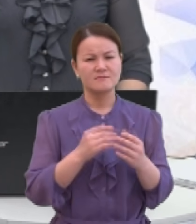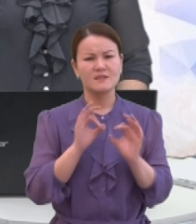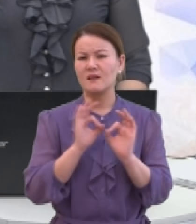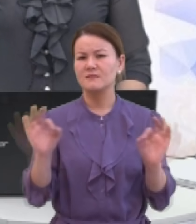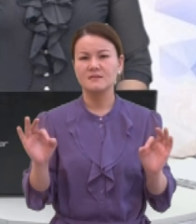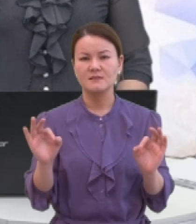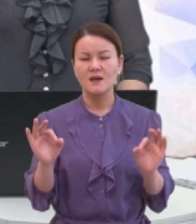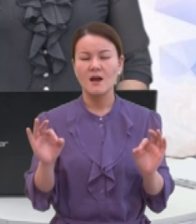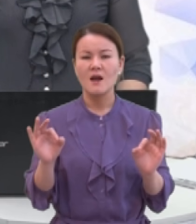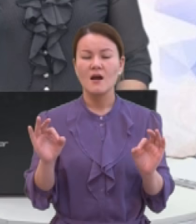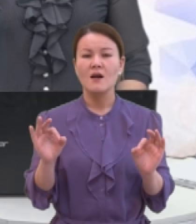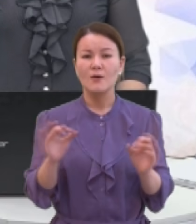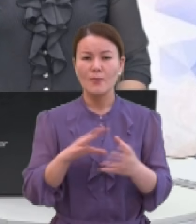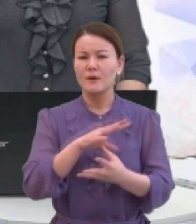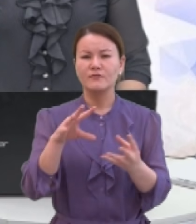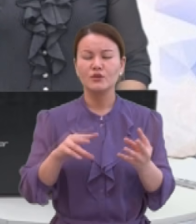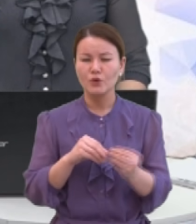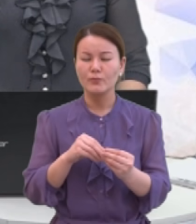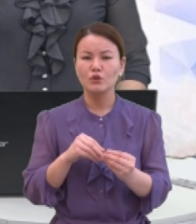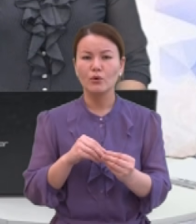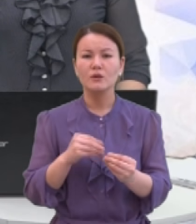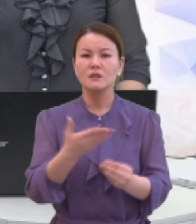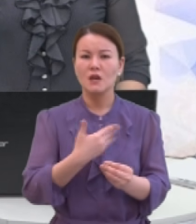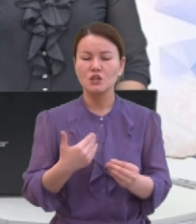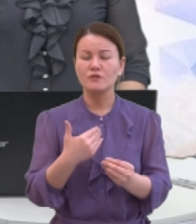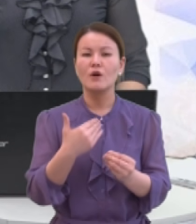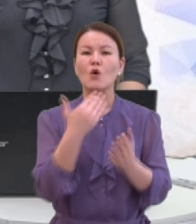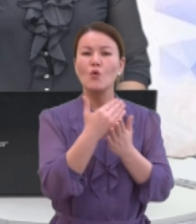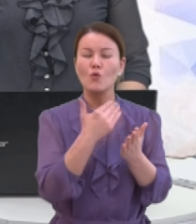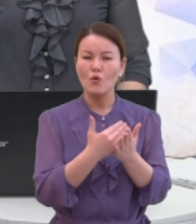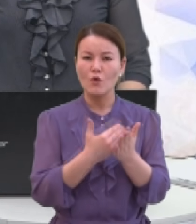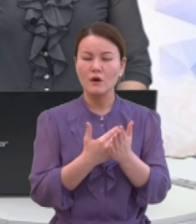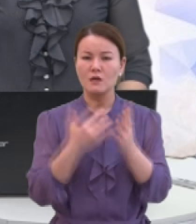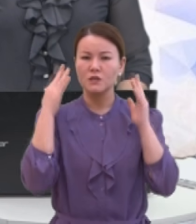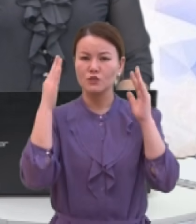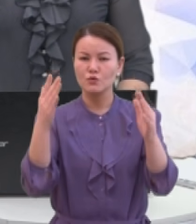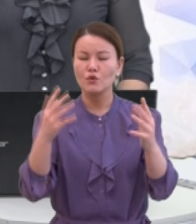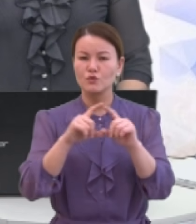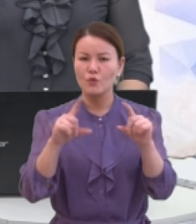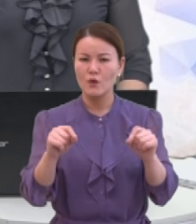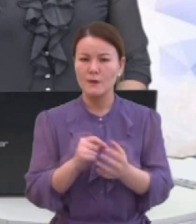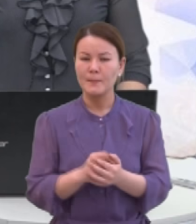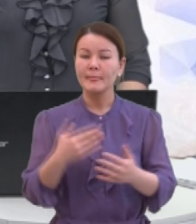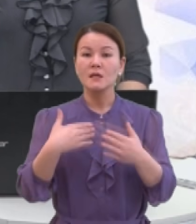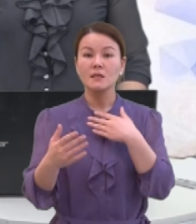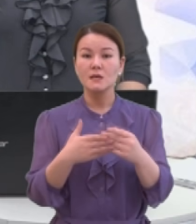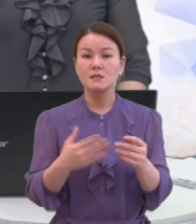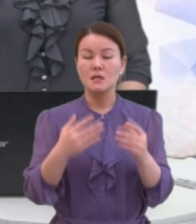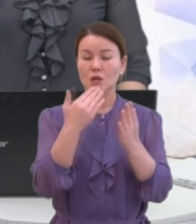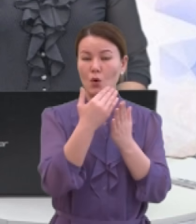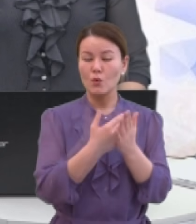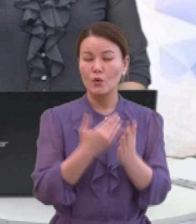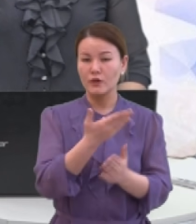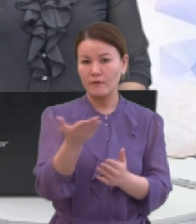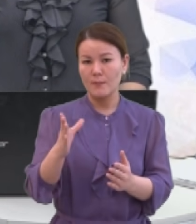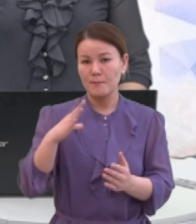подведем итог нашего урока в лесной школе если на уроке вам было